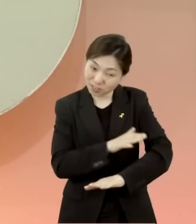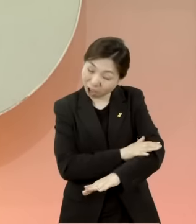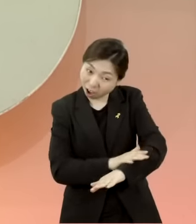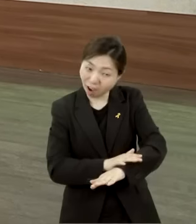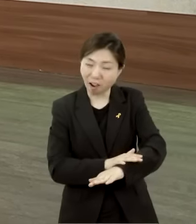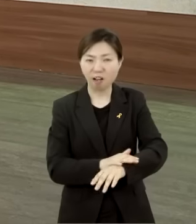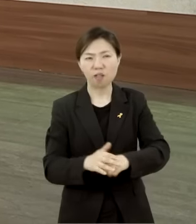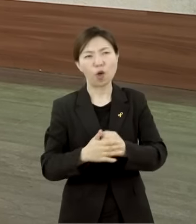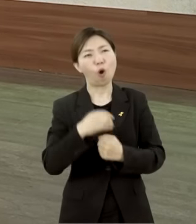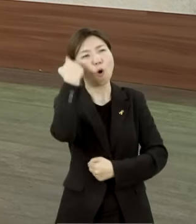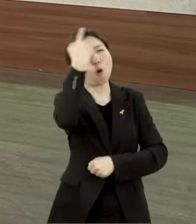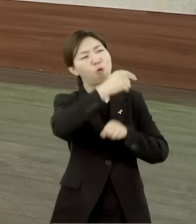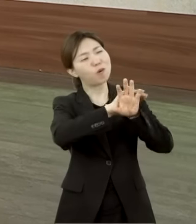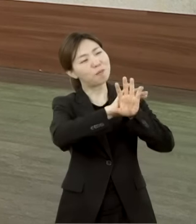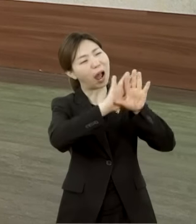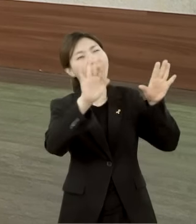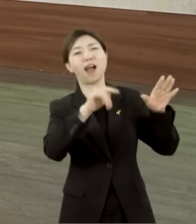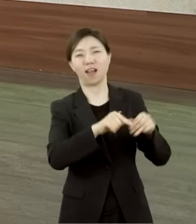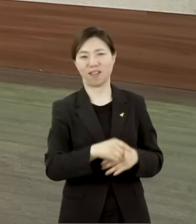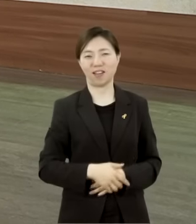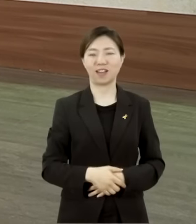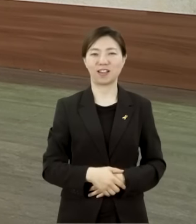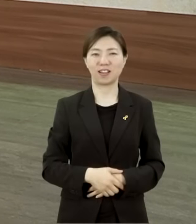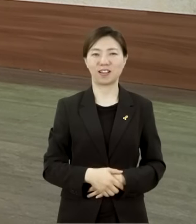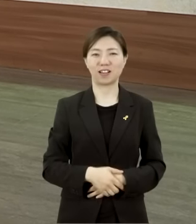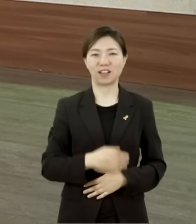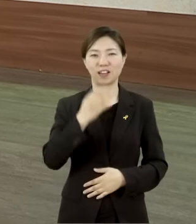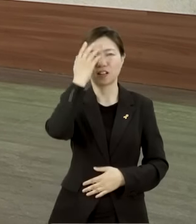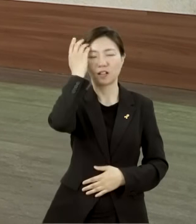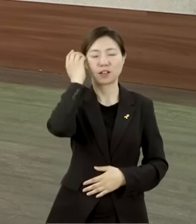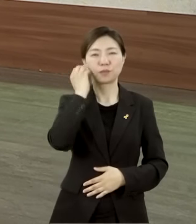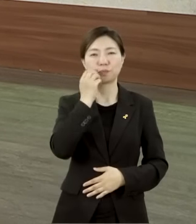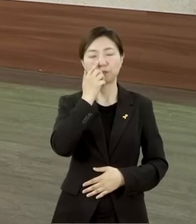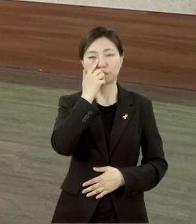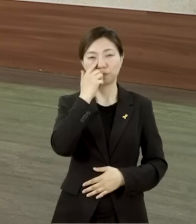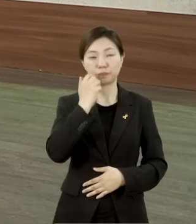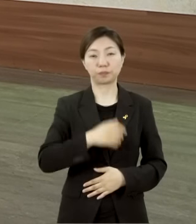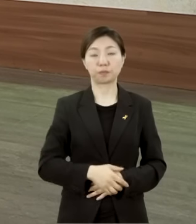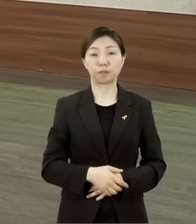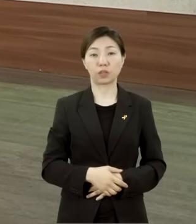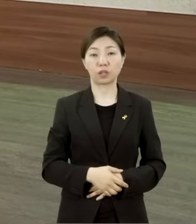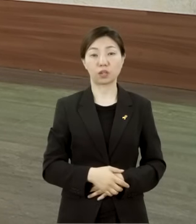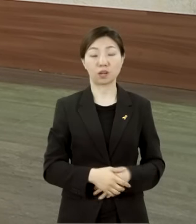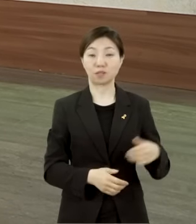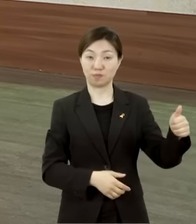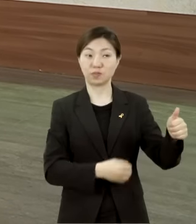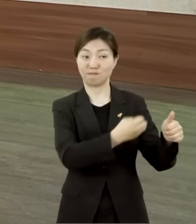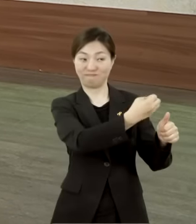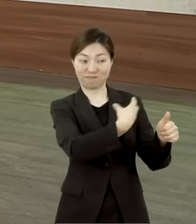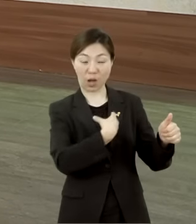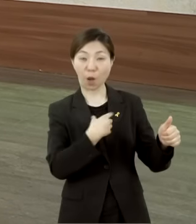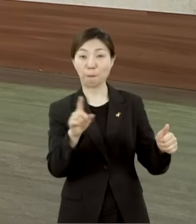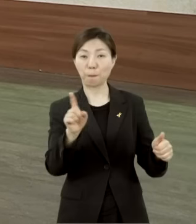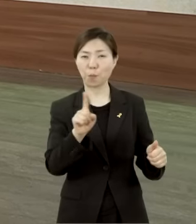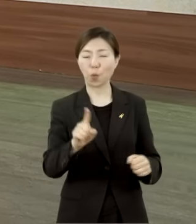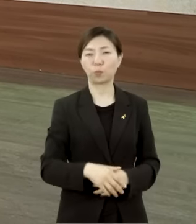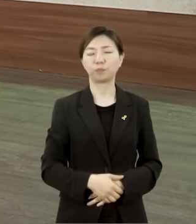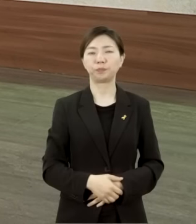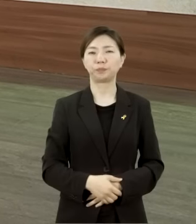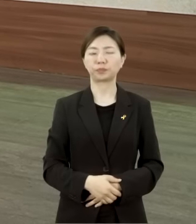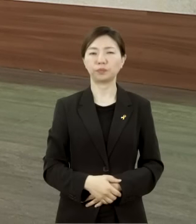아 또 기도를 많이 하셔서 그런지 얼굴도 엄청 좋아 보이시더라고요 스님께서